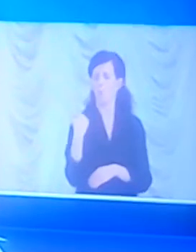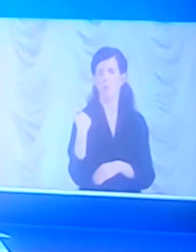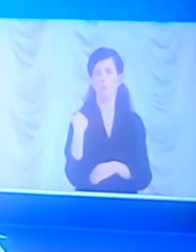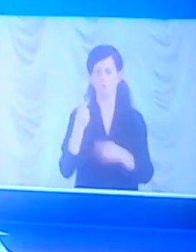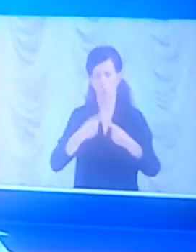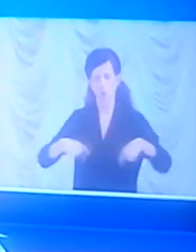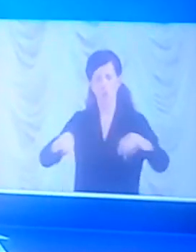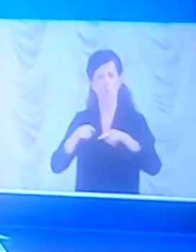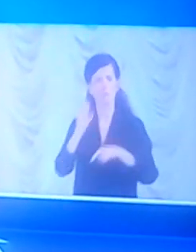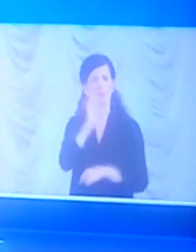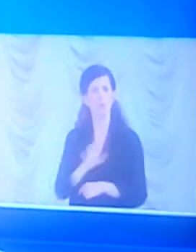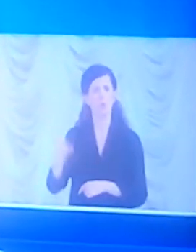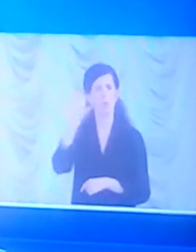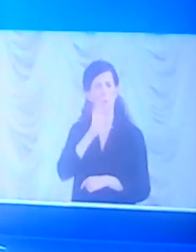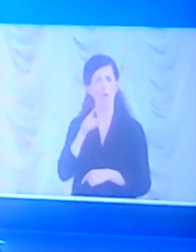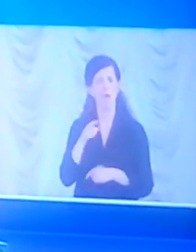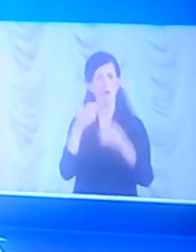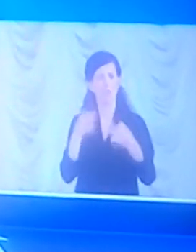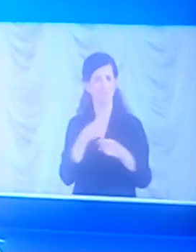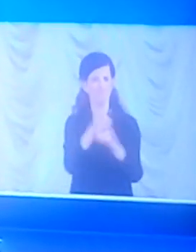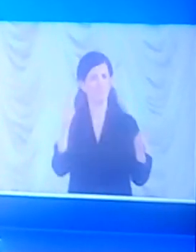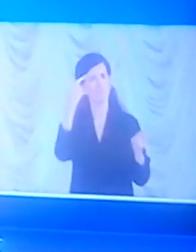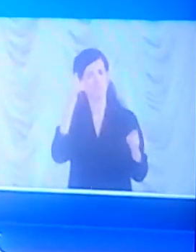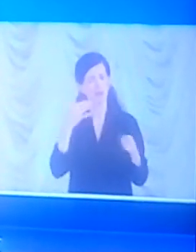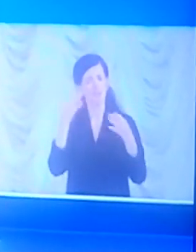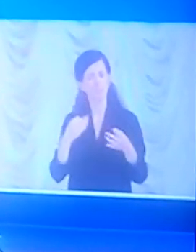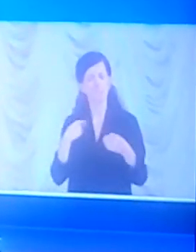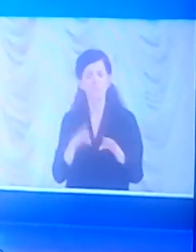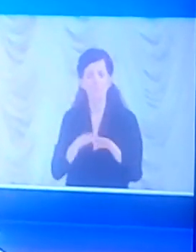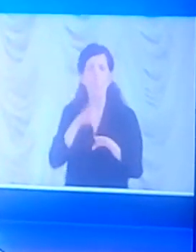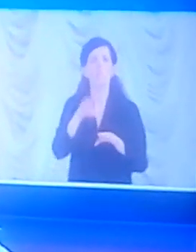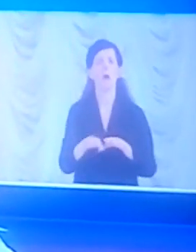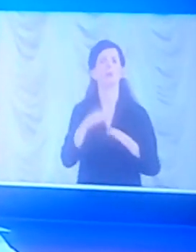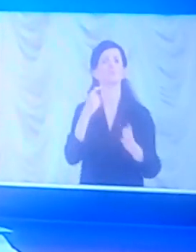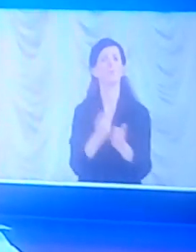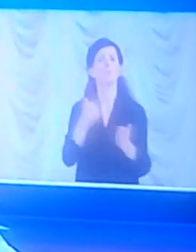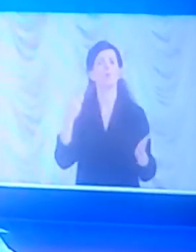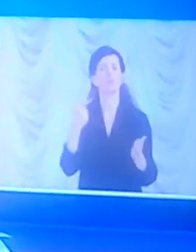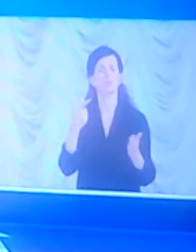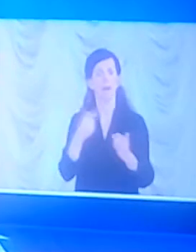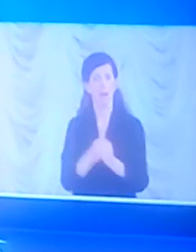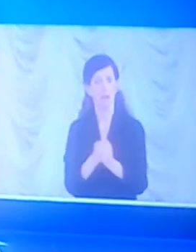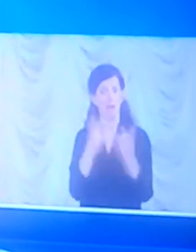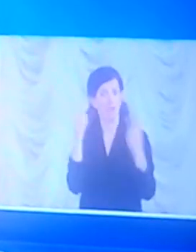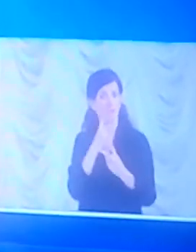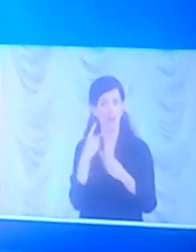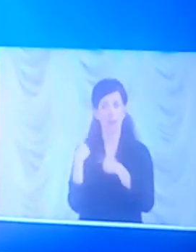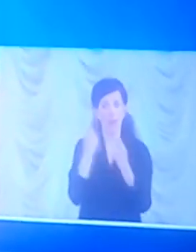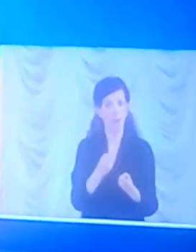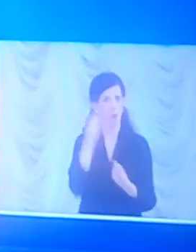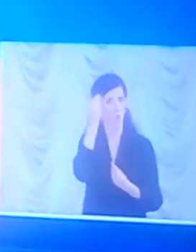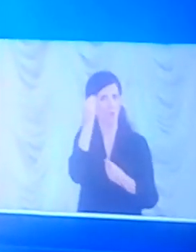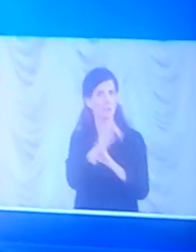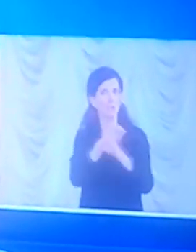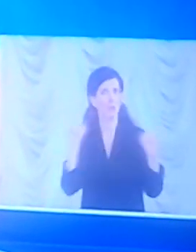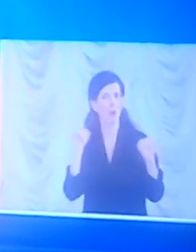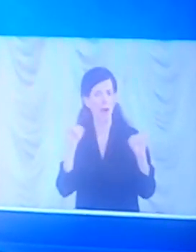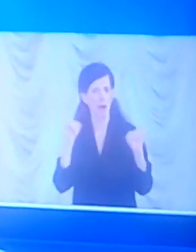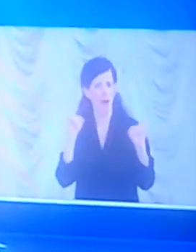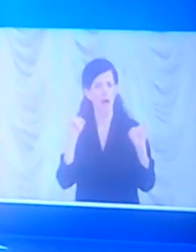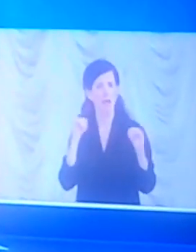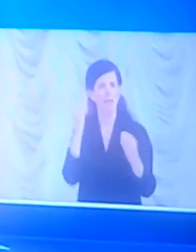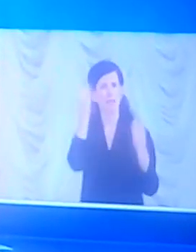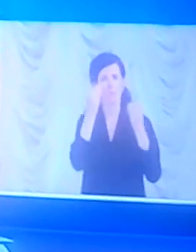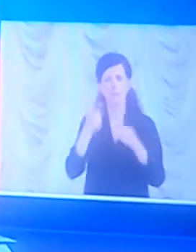europeo abbiamo fatto un passo importante avanti che appariva impensabile se solo risaliamo a